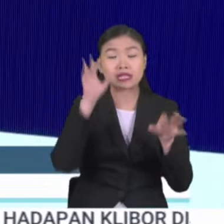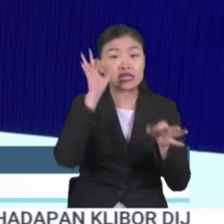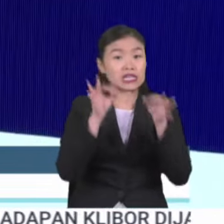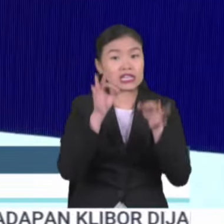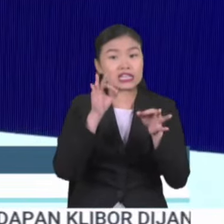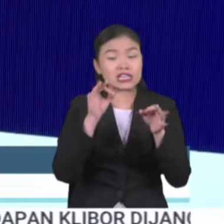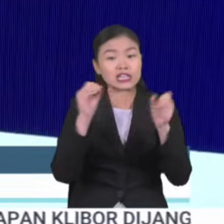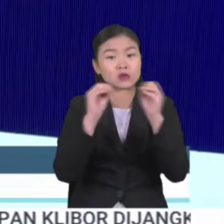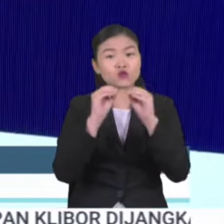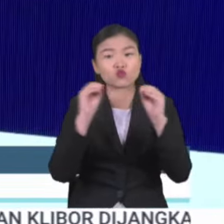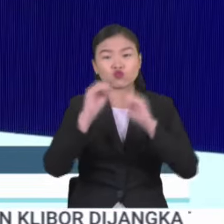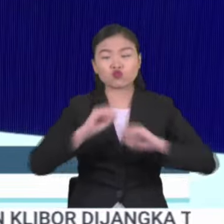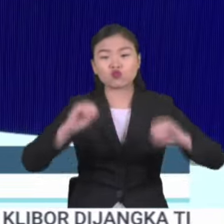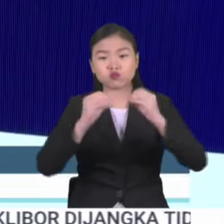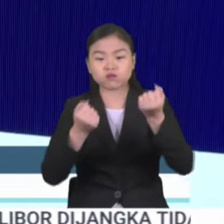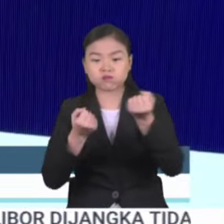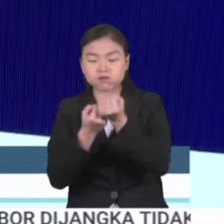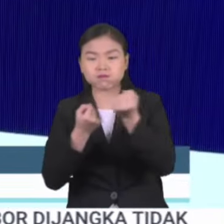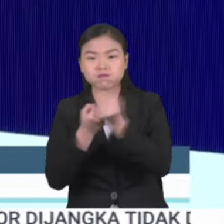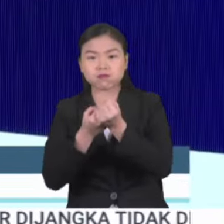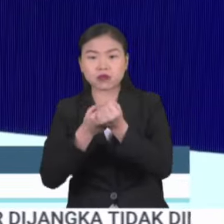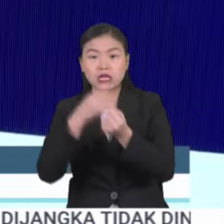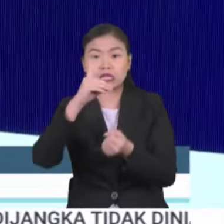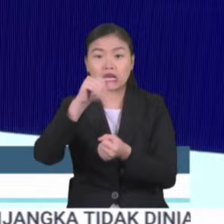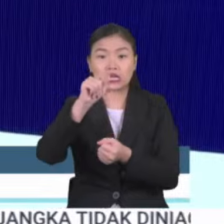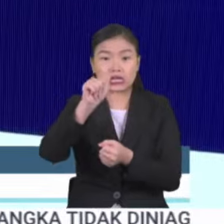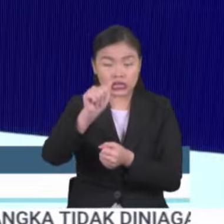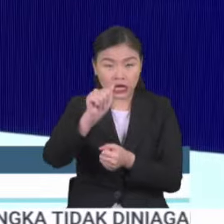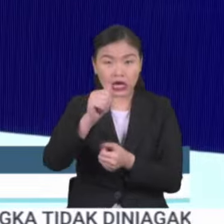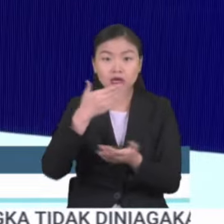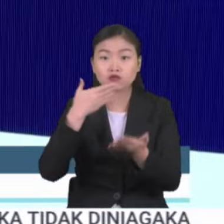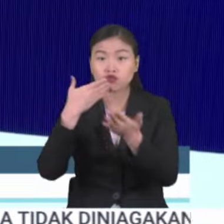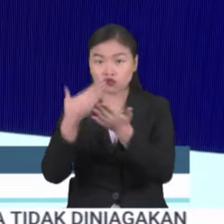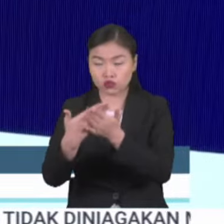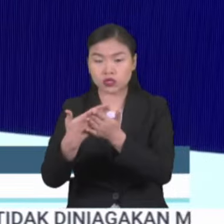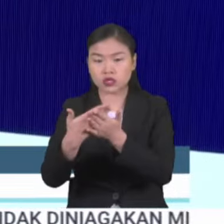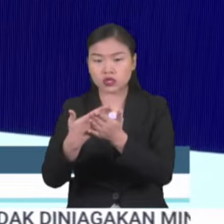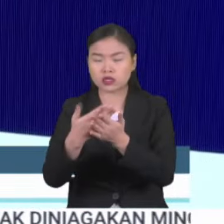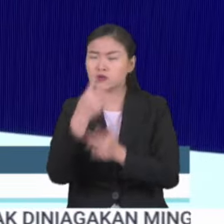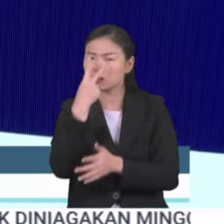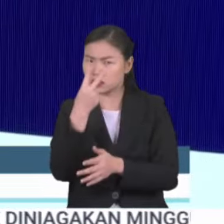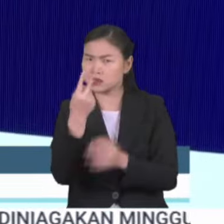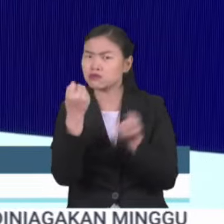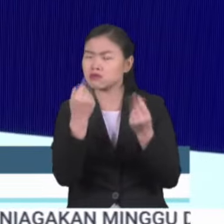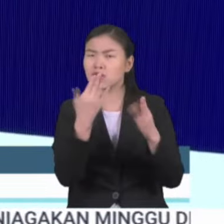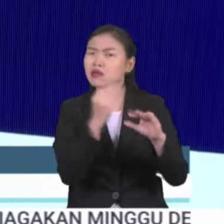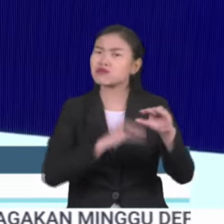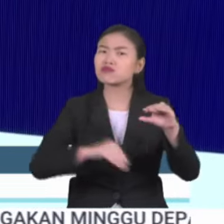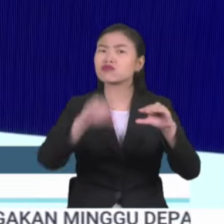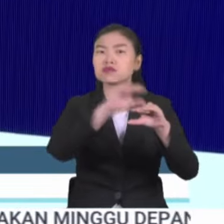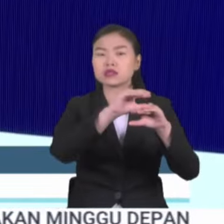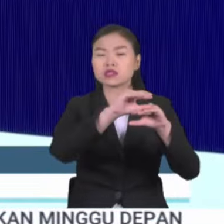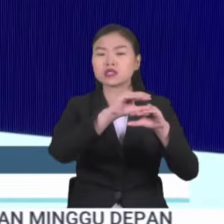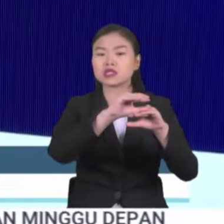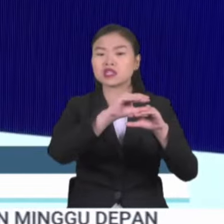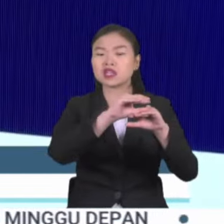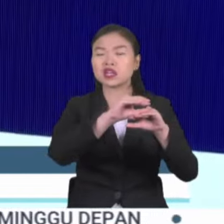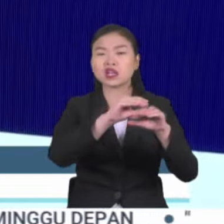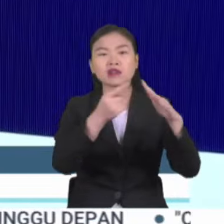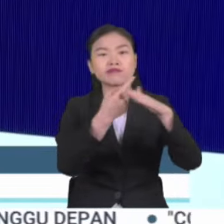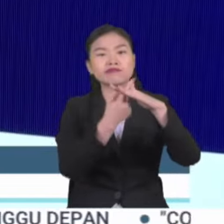dibantu dengan angka dan data yang baik, kita dapati banyak juga subsidi ini yang